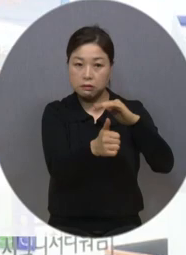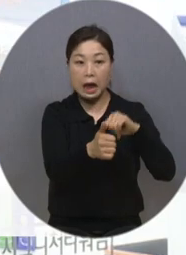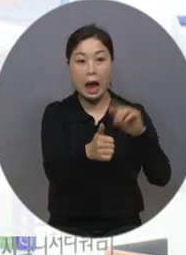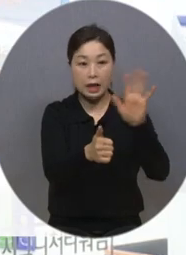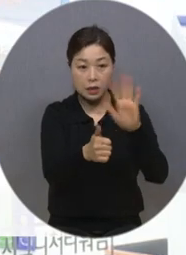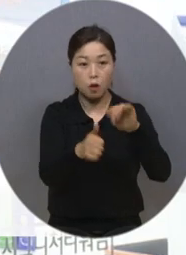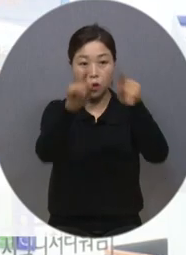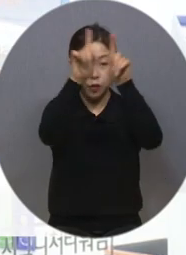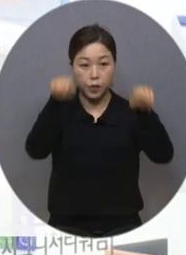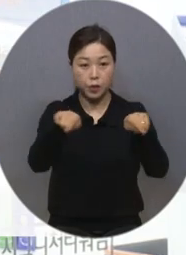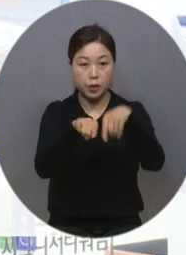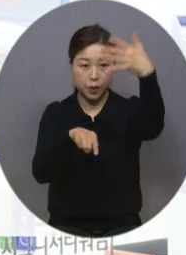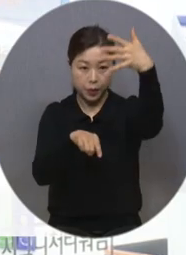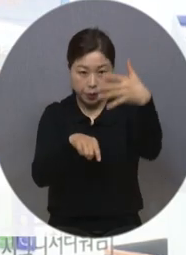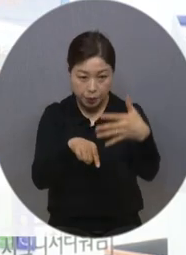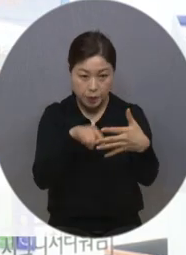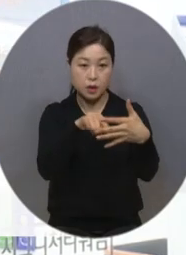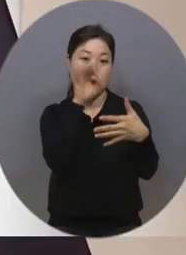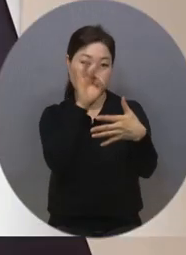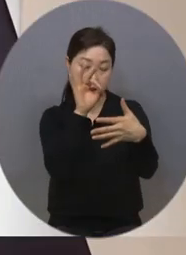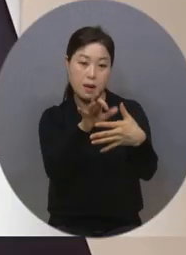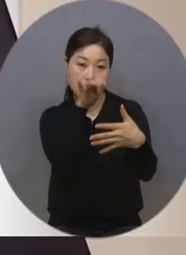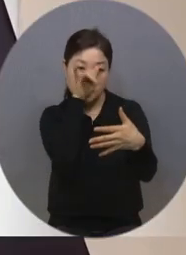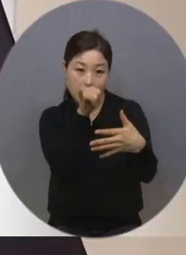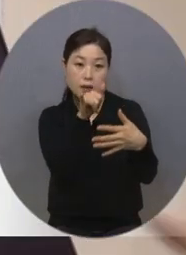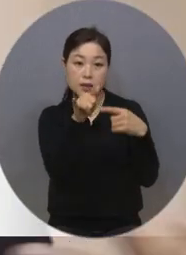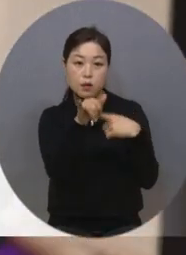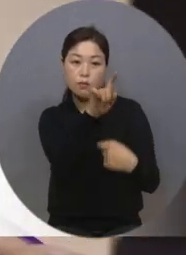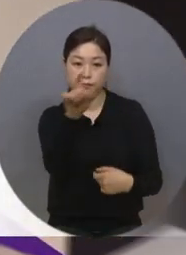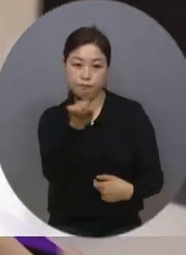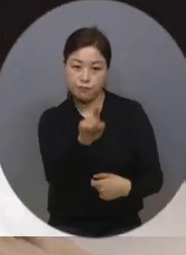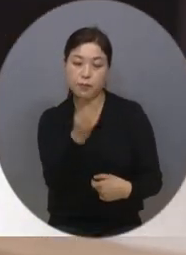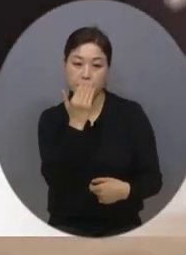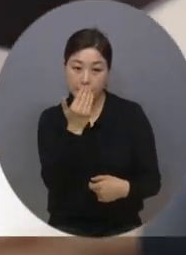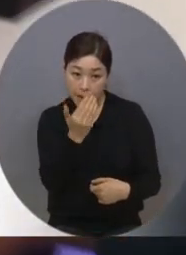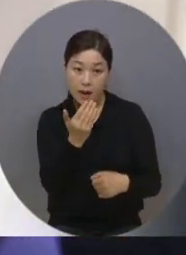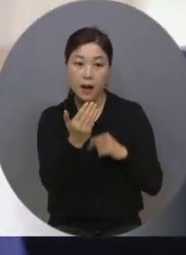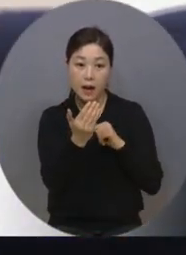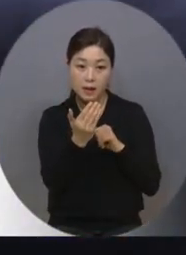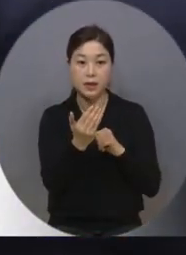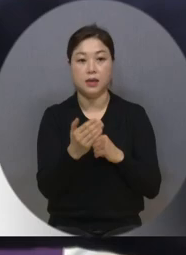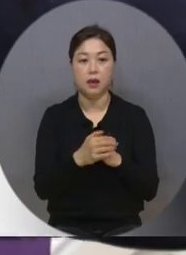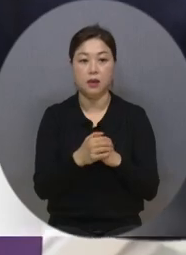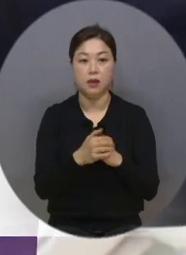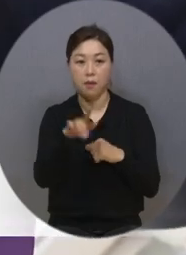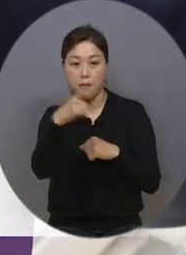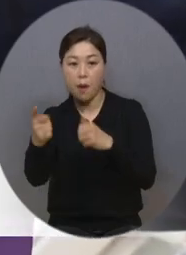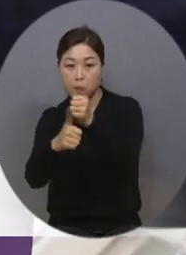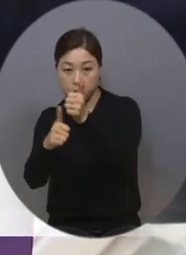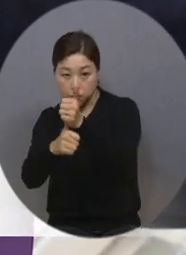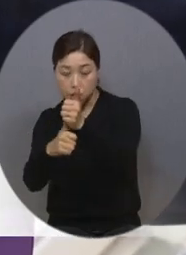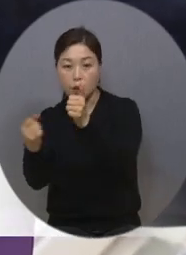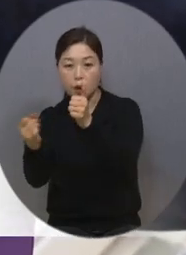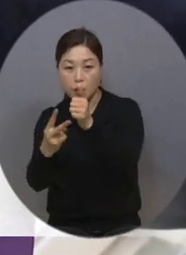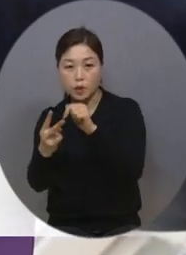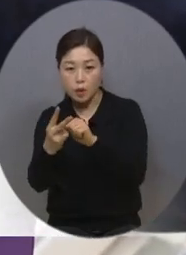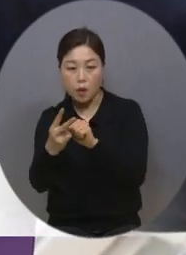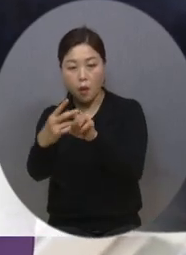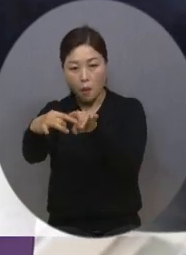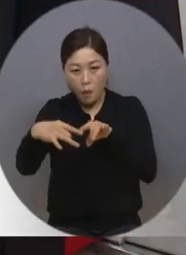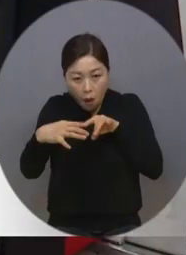키오스크 화면 내에 정보를 인식하고 물리적 조작이 가능할 수 있도록 보조기기 또는 소프트웨어를 설치하도록